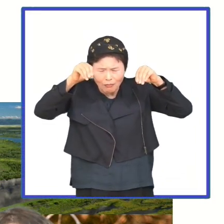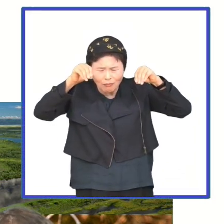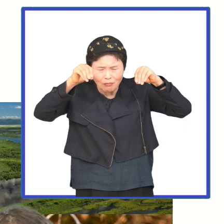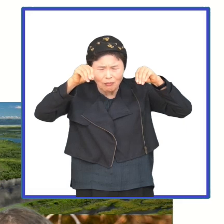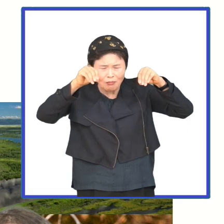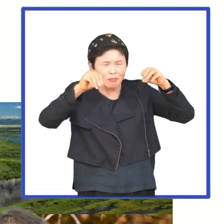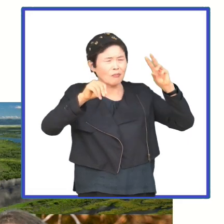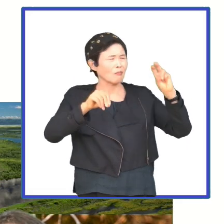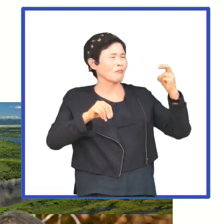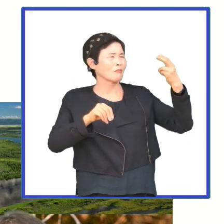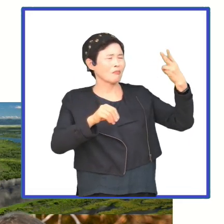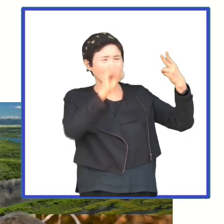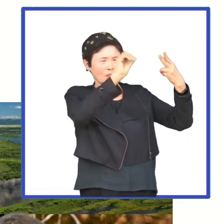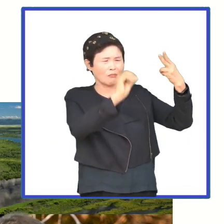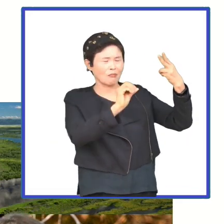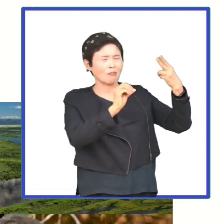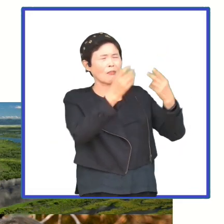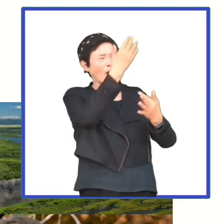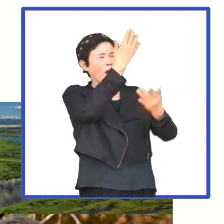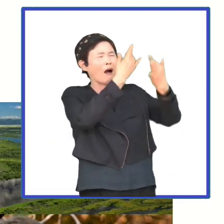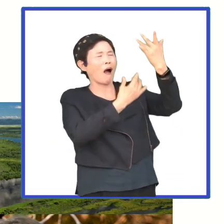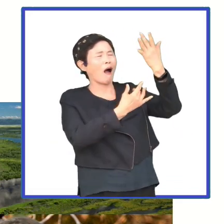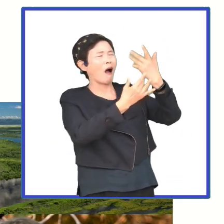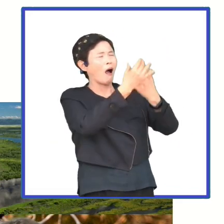불에 탔어요.